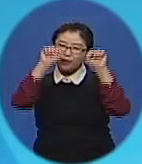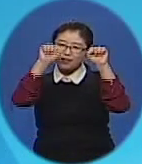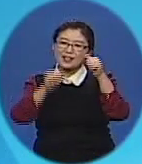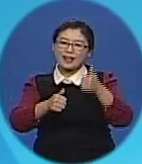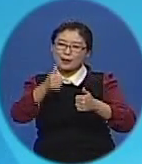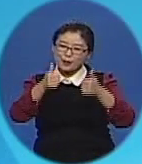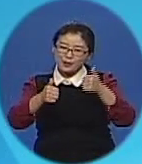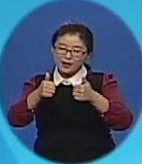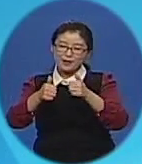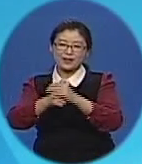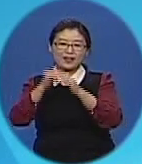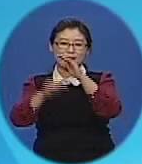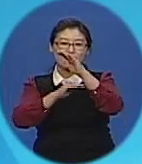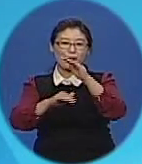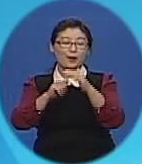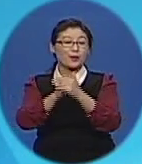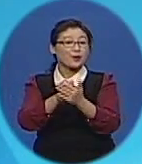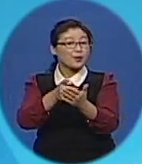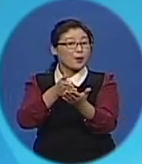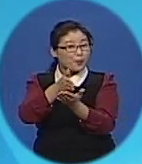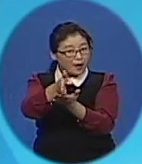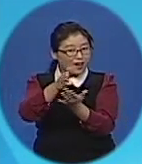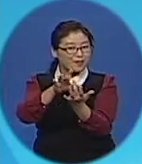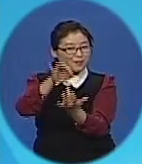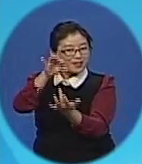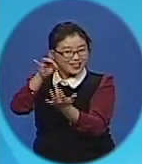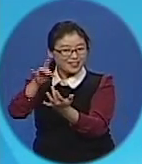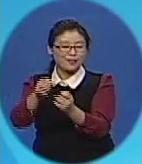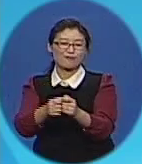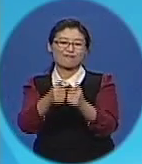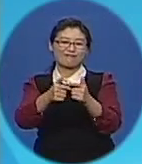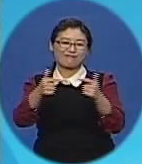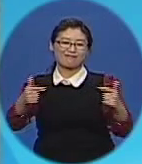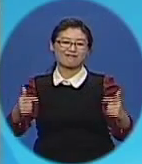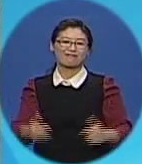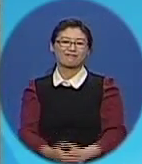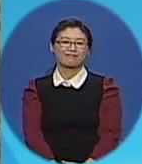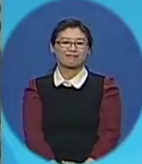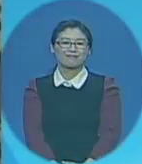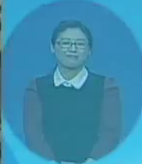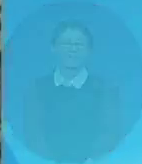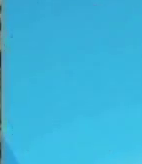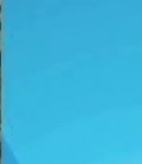정식 종목으로 채택돼 급속도로 보급됐습니다.